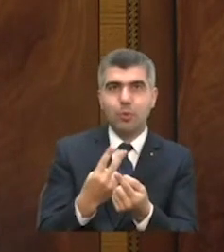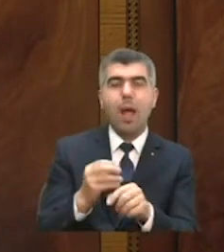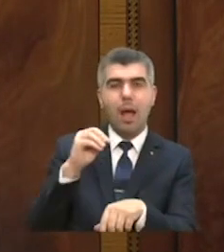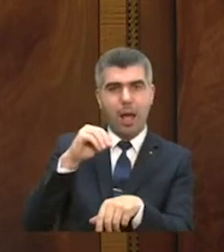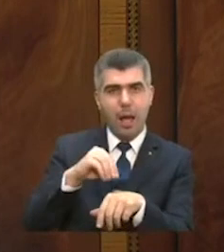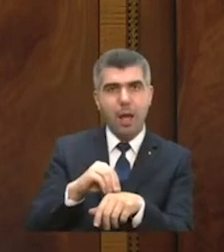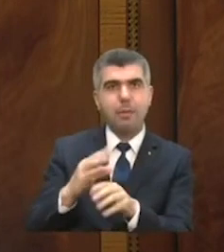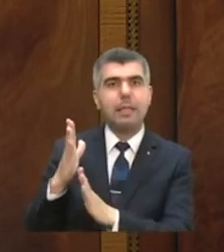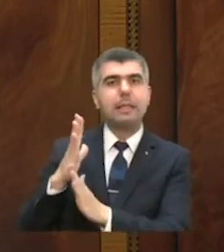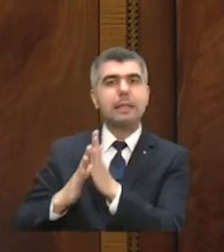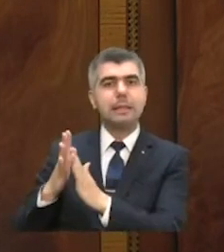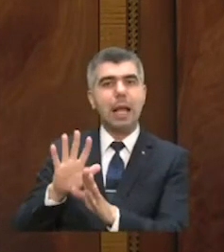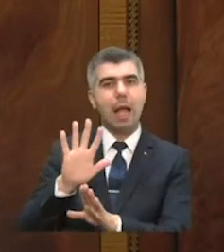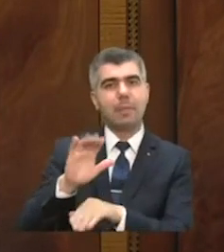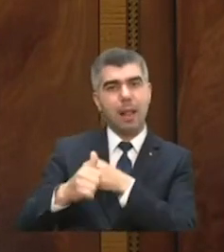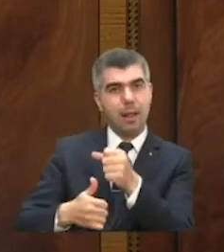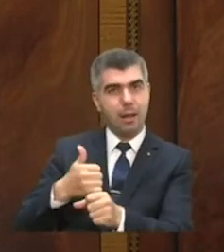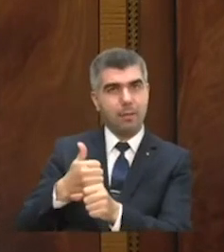نعيشوا داكشي اللي عشناه هذه 5 سنين.